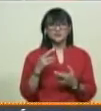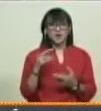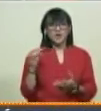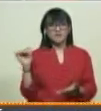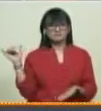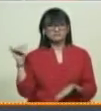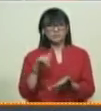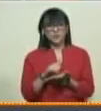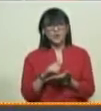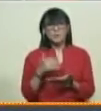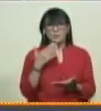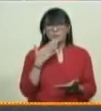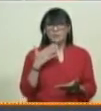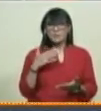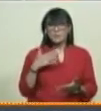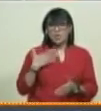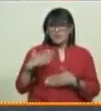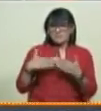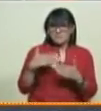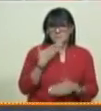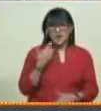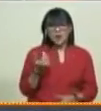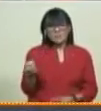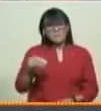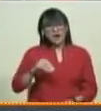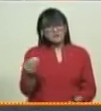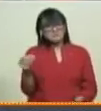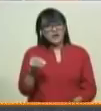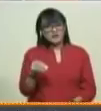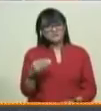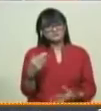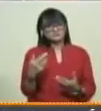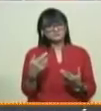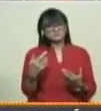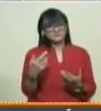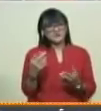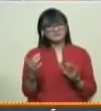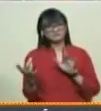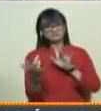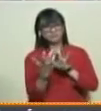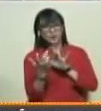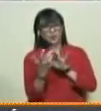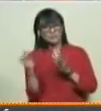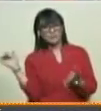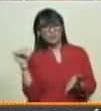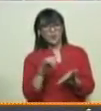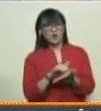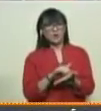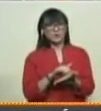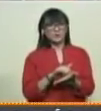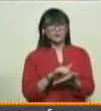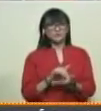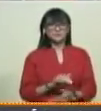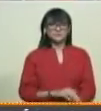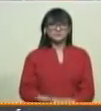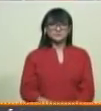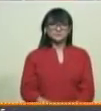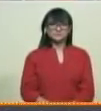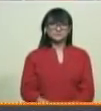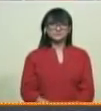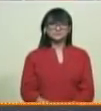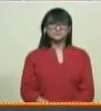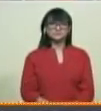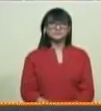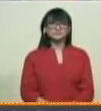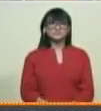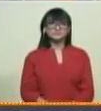ir mejor. Hay que acelerar más, se puede hacer más en la relación de interconexión. İlişkilerimiz şu anda iyi ama daha